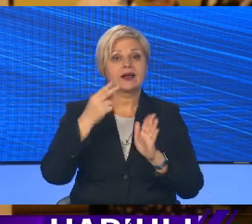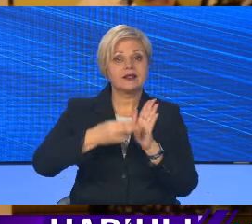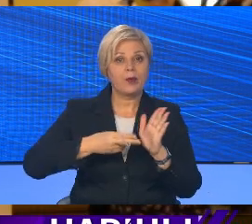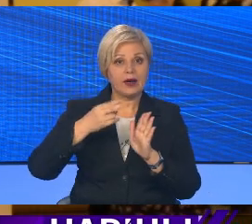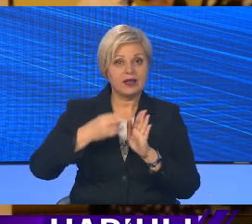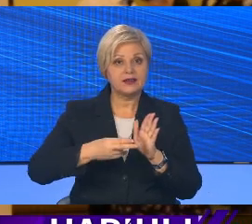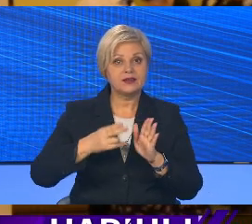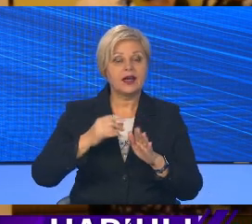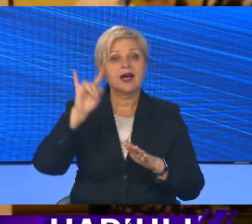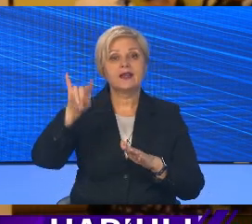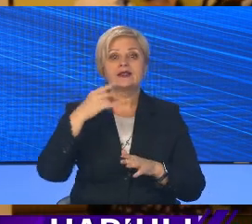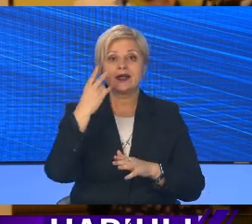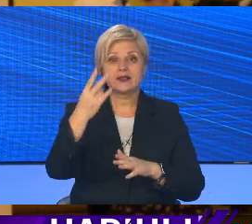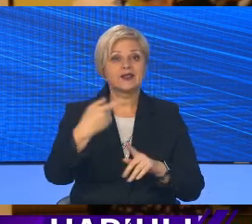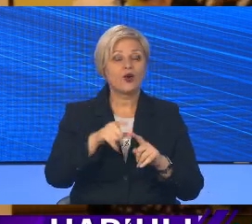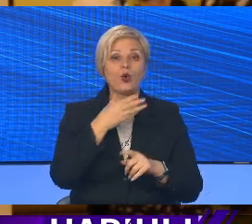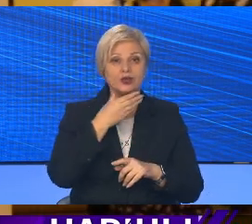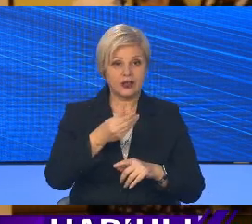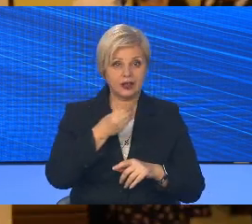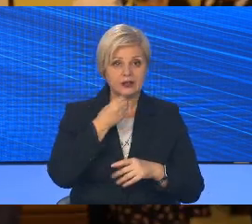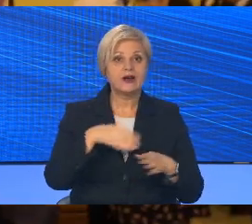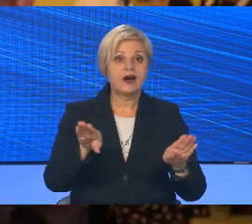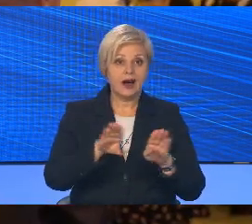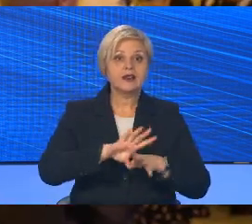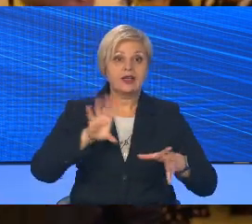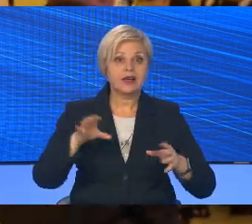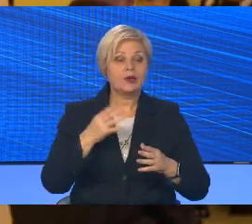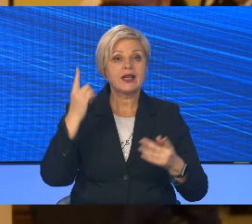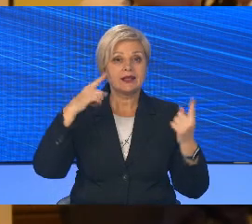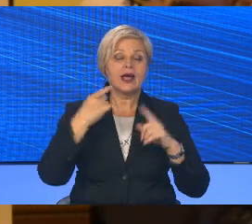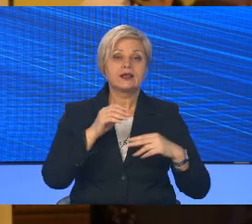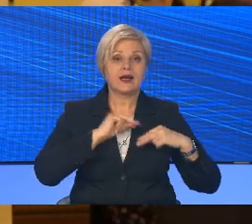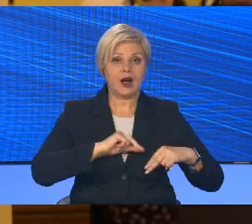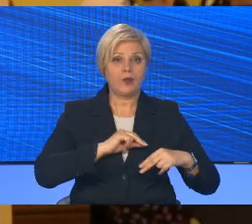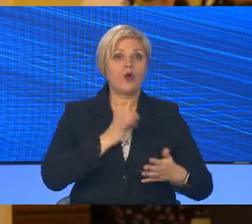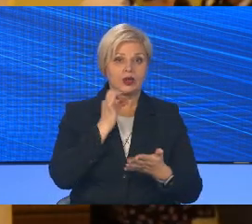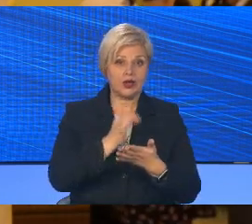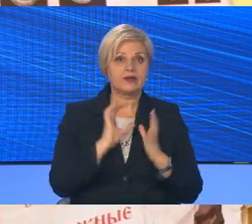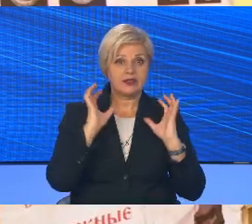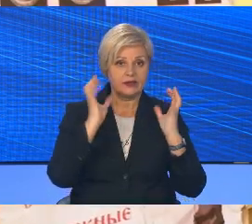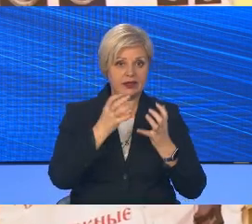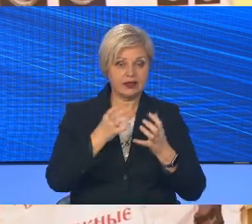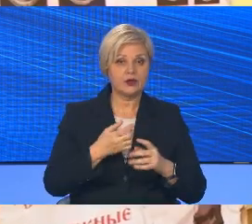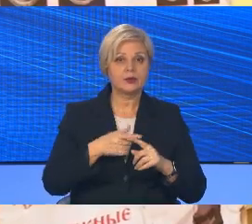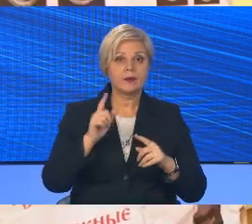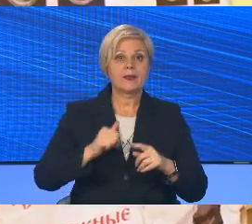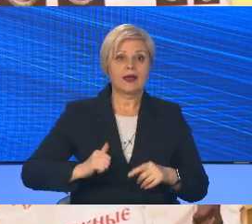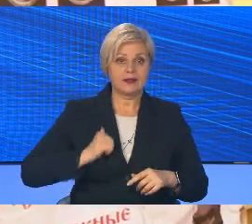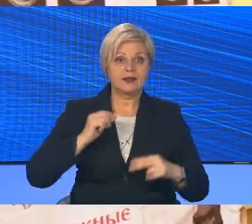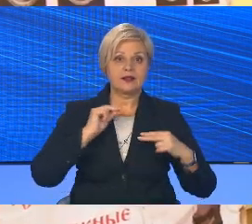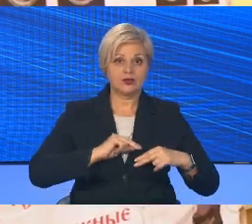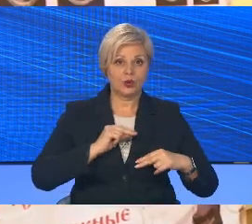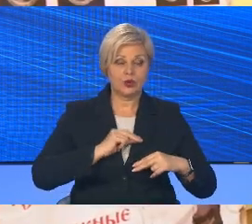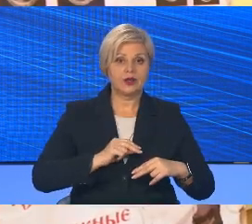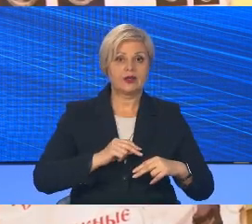и с окна смотришь, это красиво, конечно. А так вообще это не романтика, это работа ответственная, серьезная. Это достойно работать на